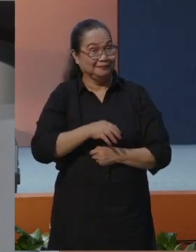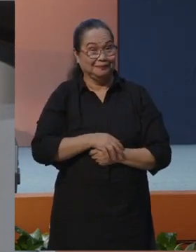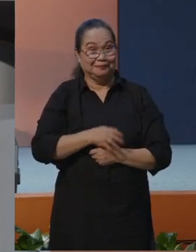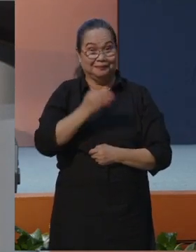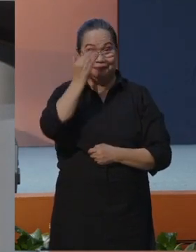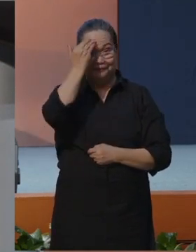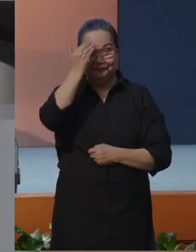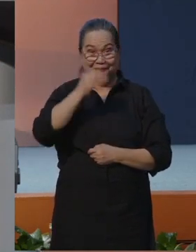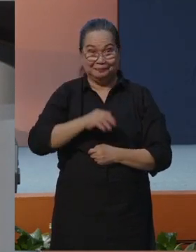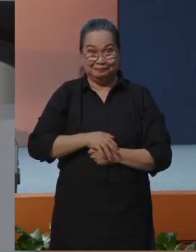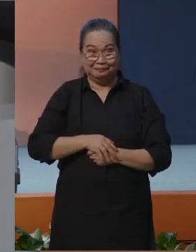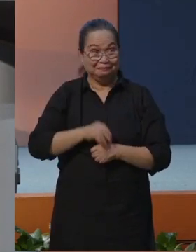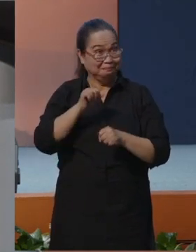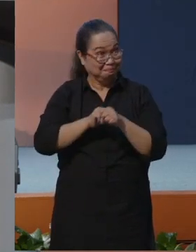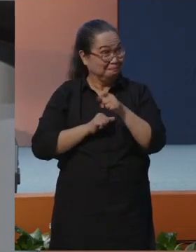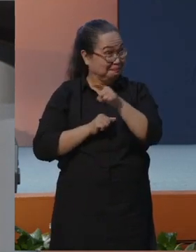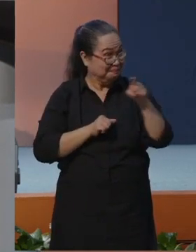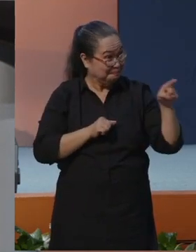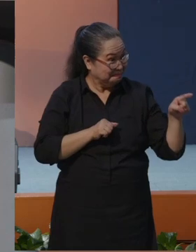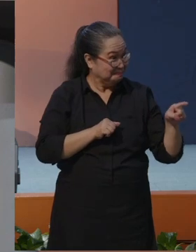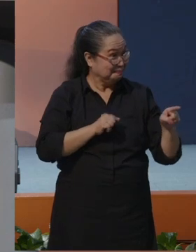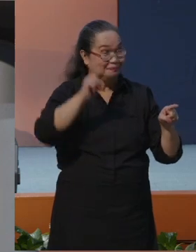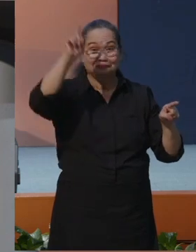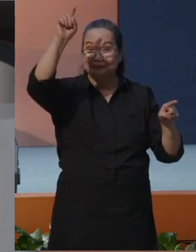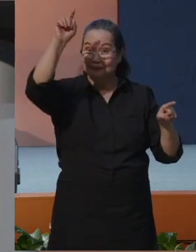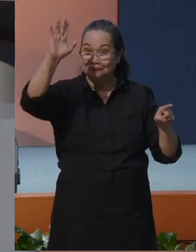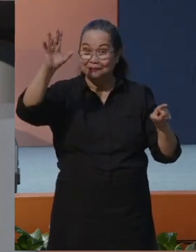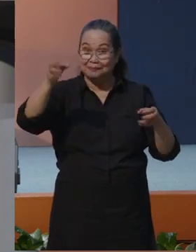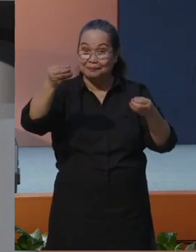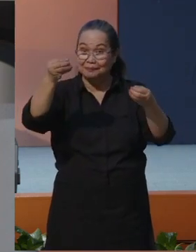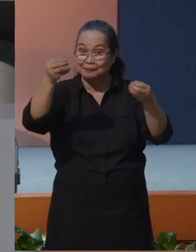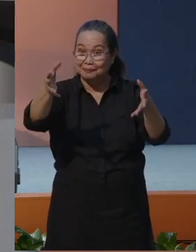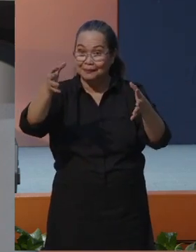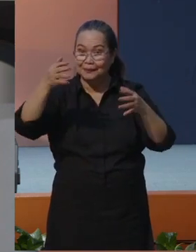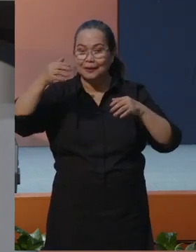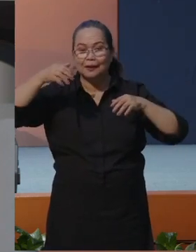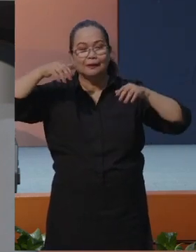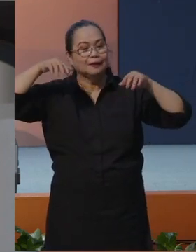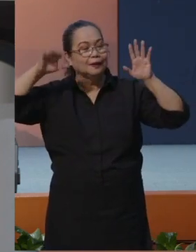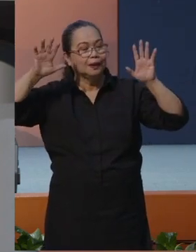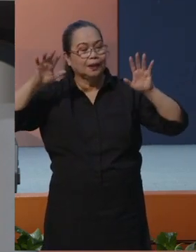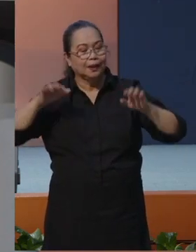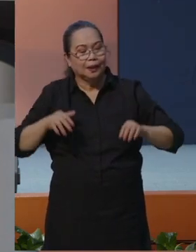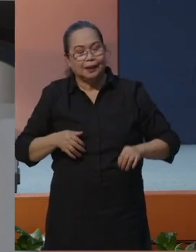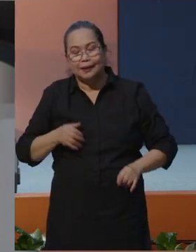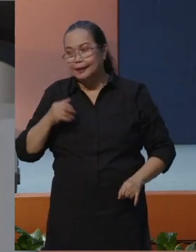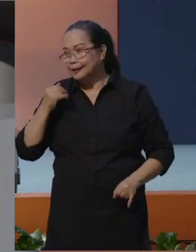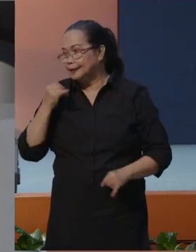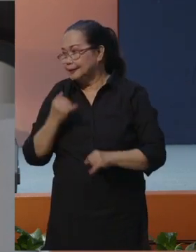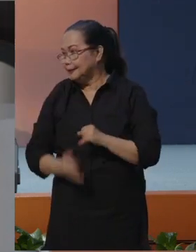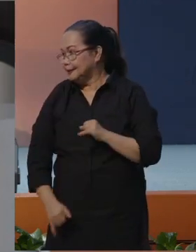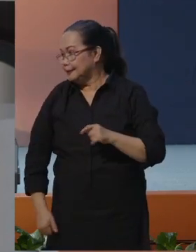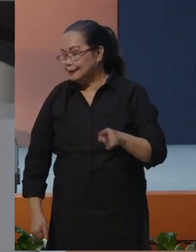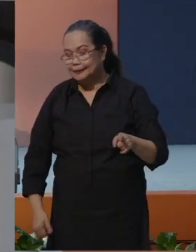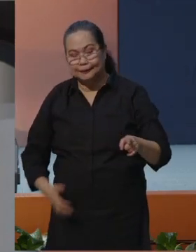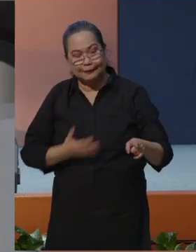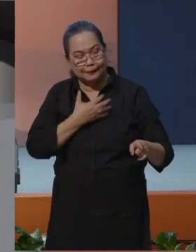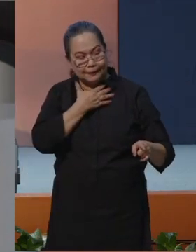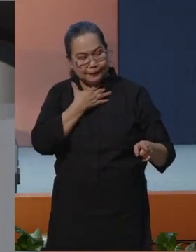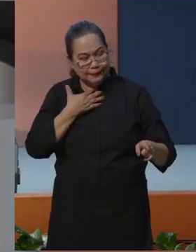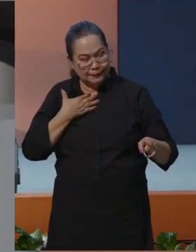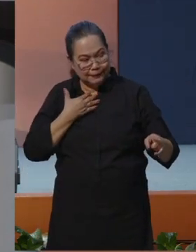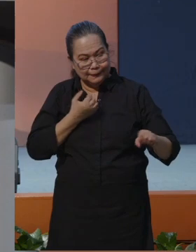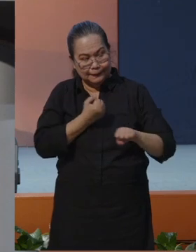isulat. Therefore, sabi niya, God gave them up in the lusts of their hearts